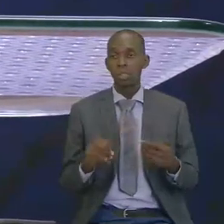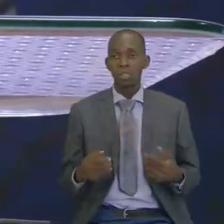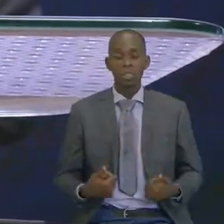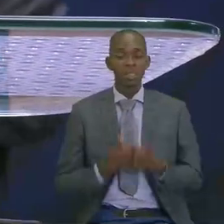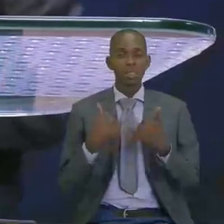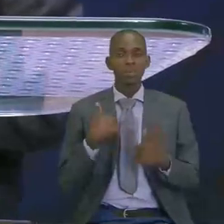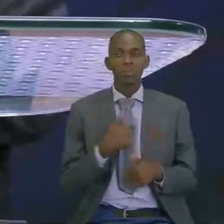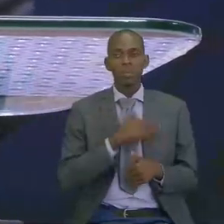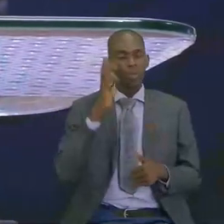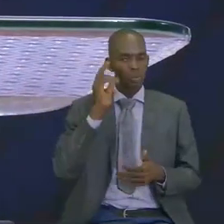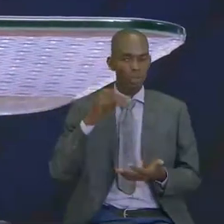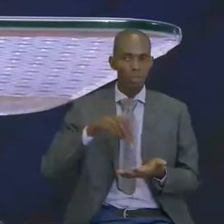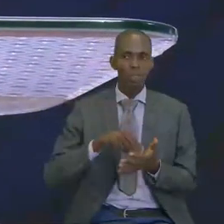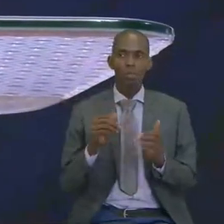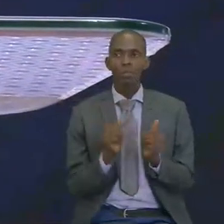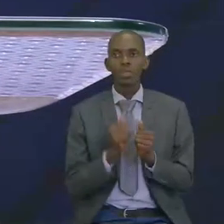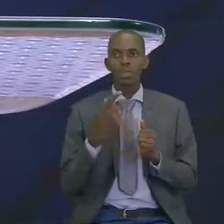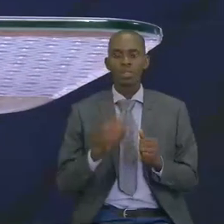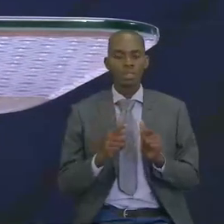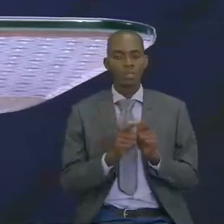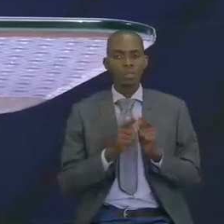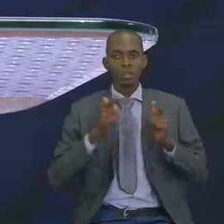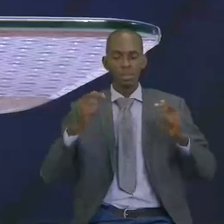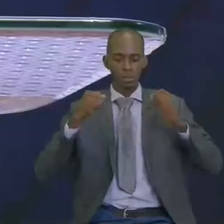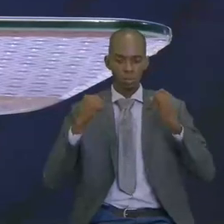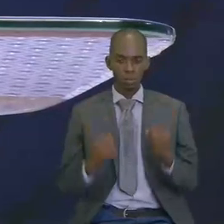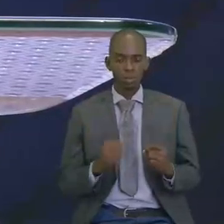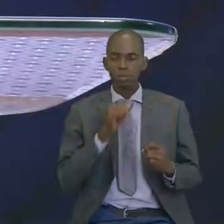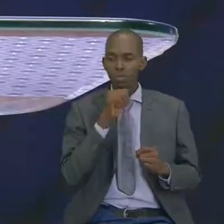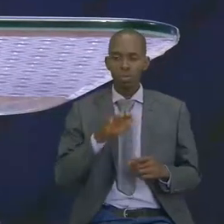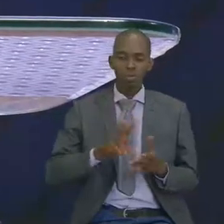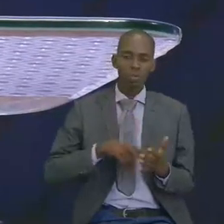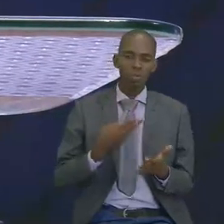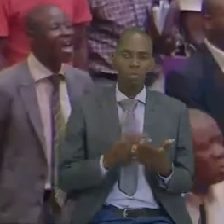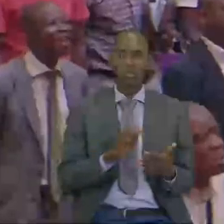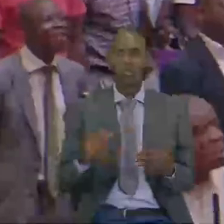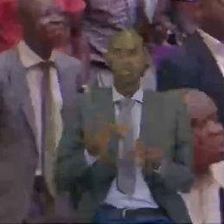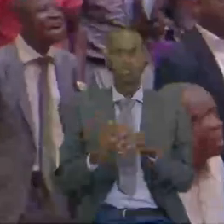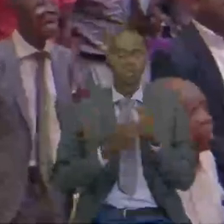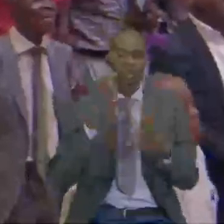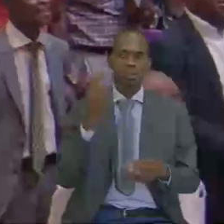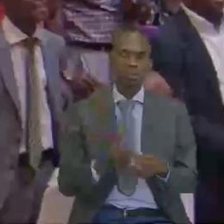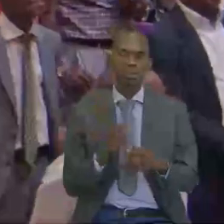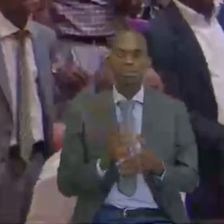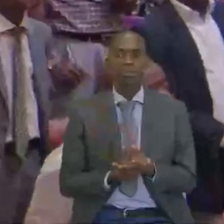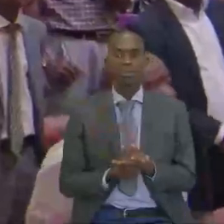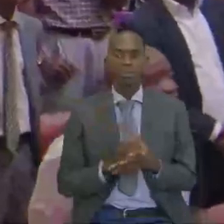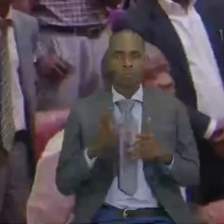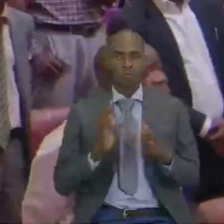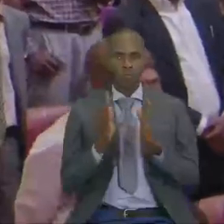tenions ferme avec une épine dorsale forte sans compromission au nom de